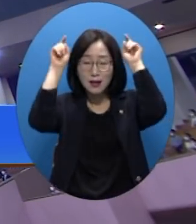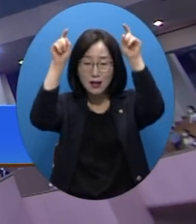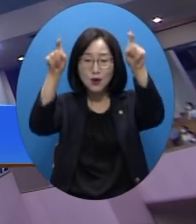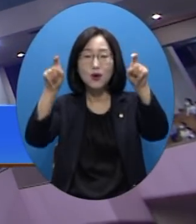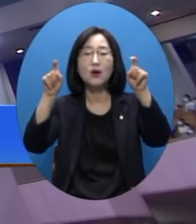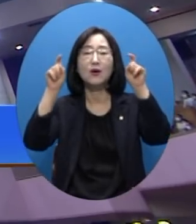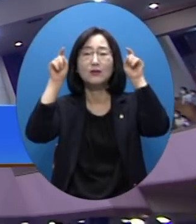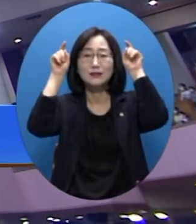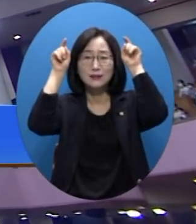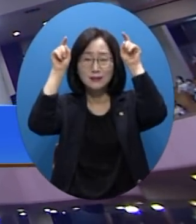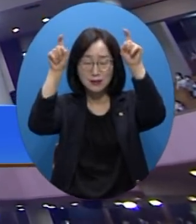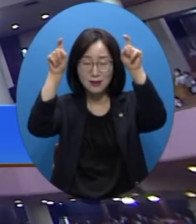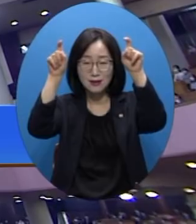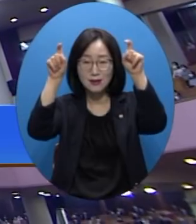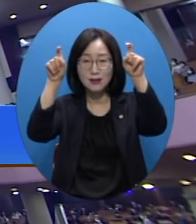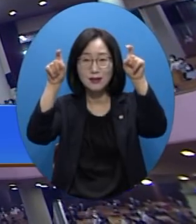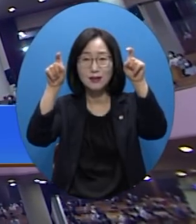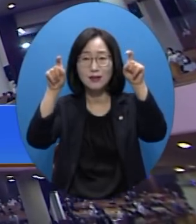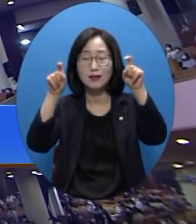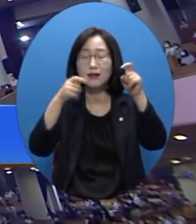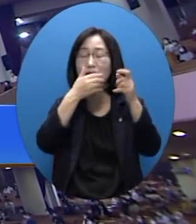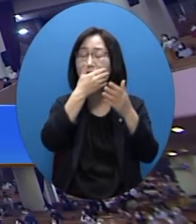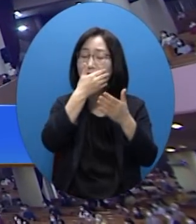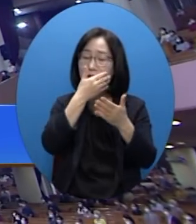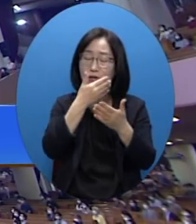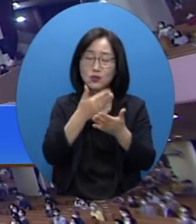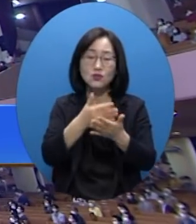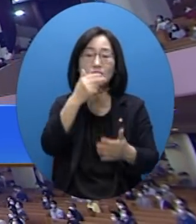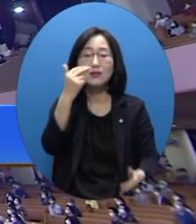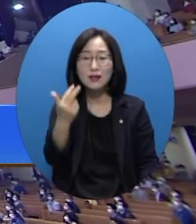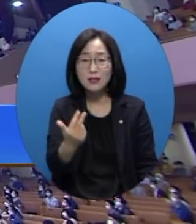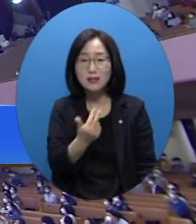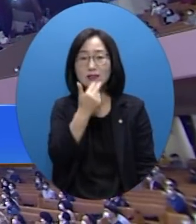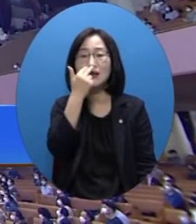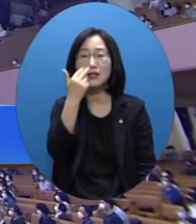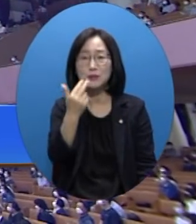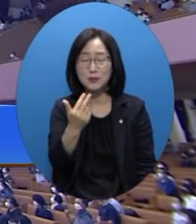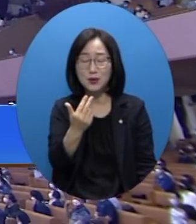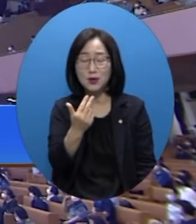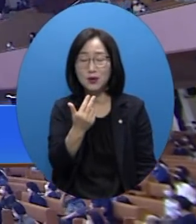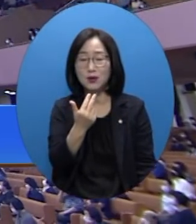갈보리산의 어린 양, 귀한